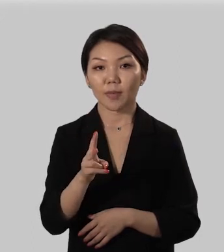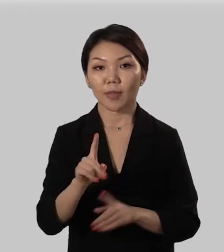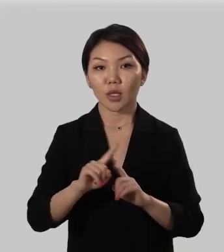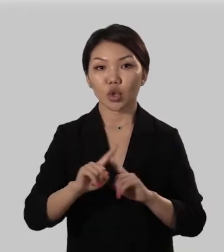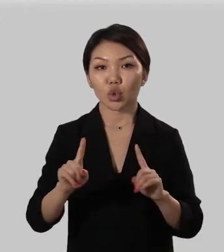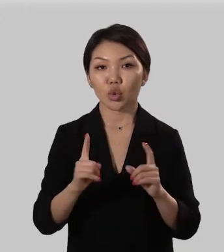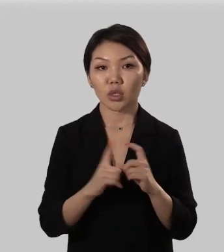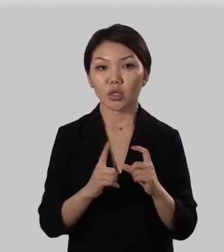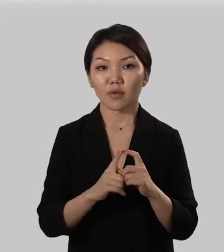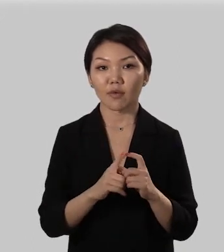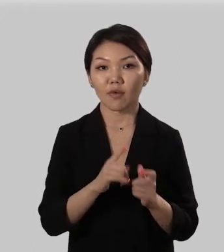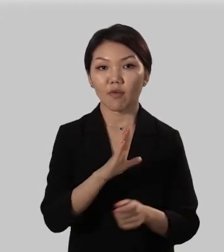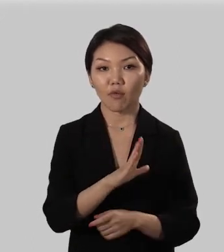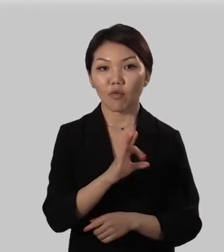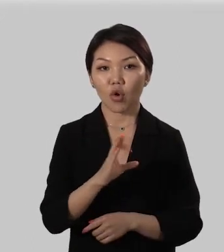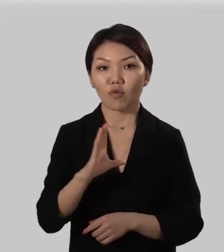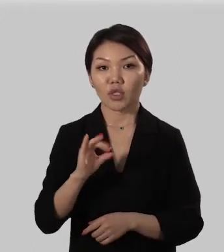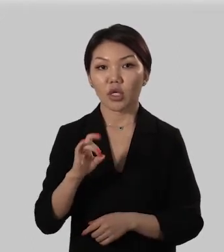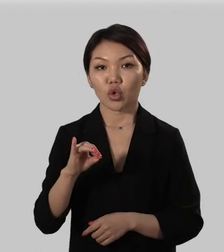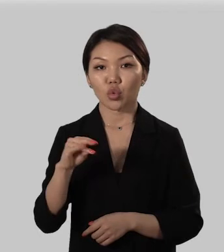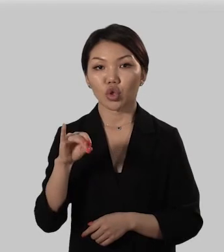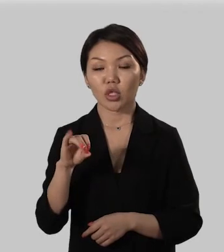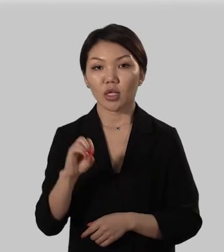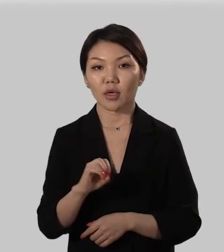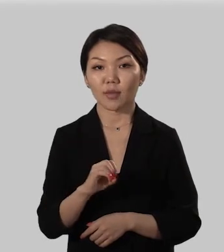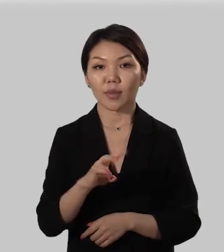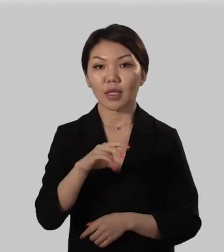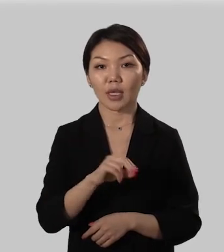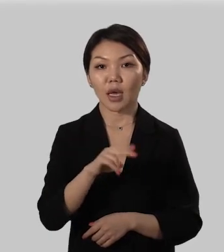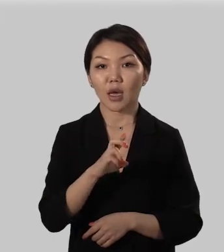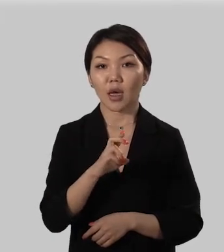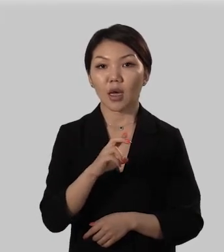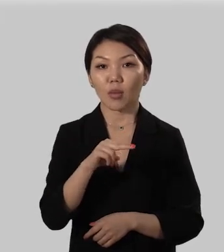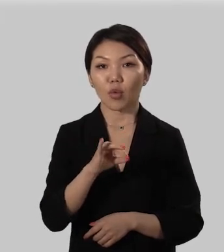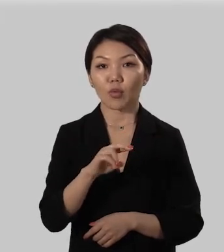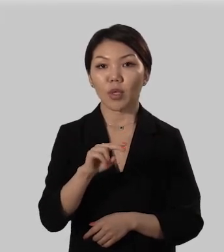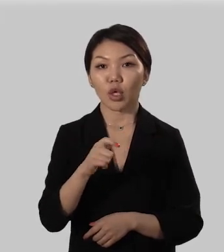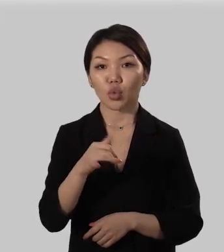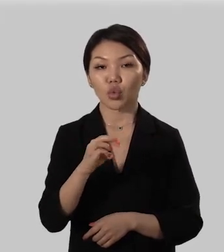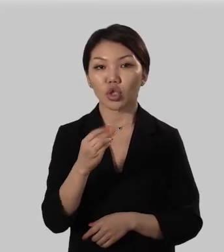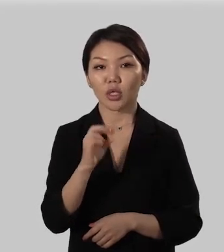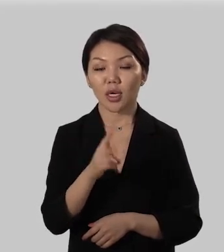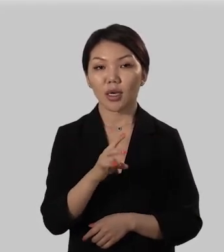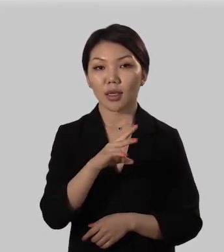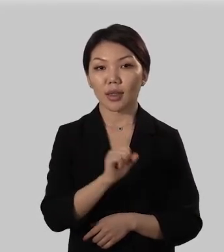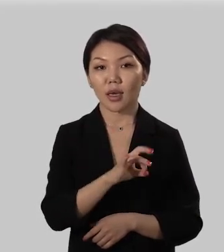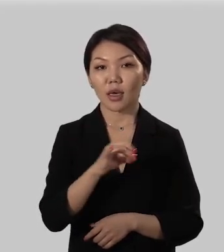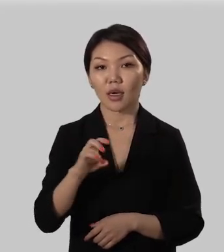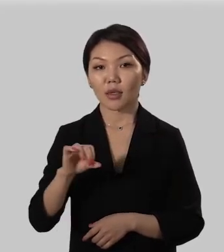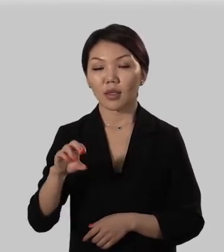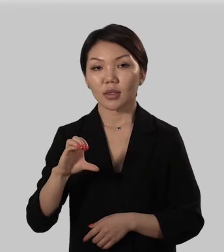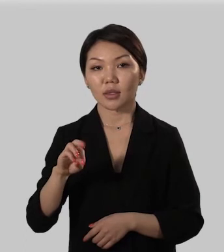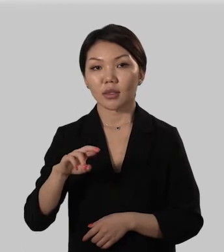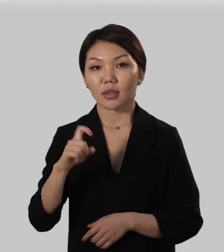без обиняков до зарезу на побегушках на радостях в сердцах